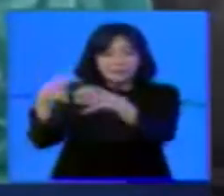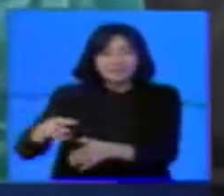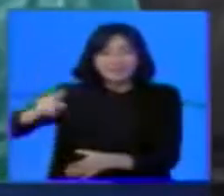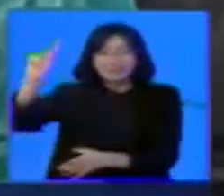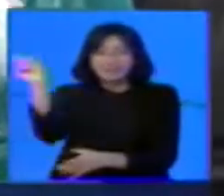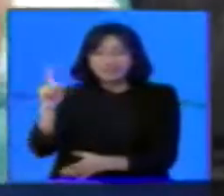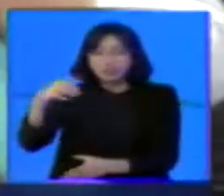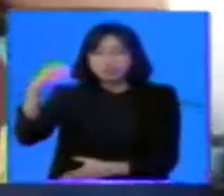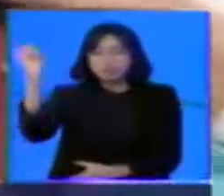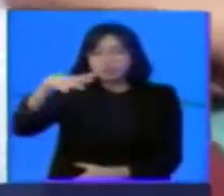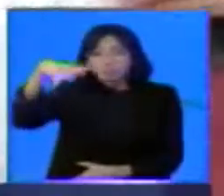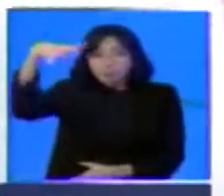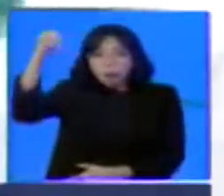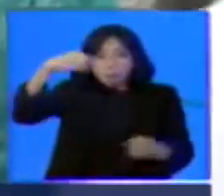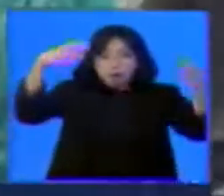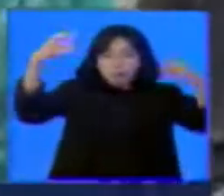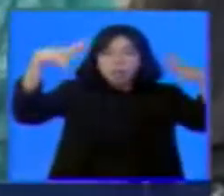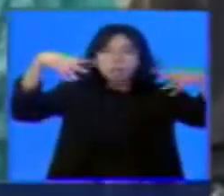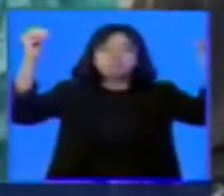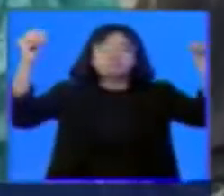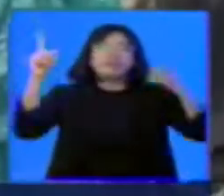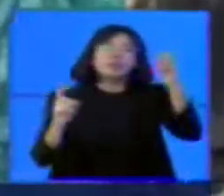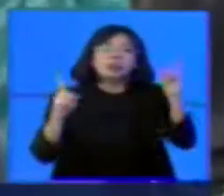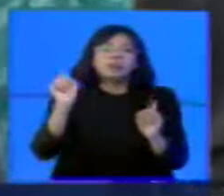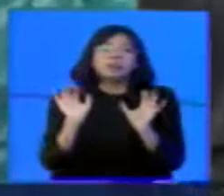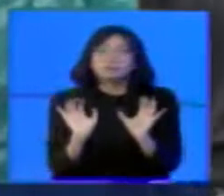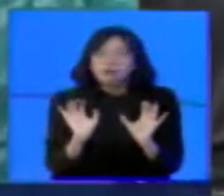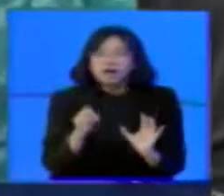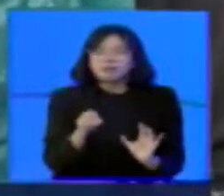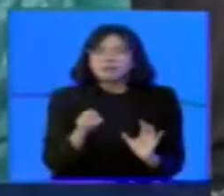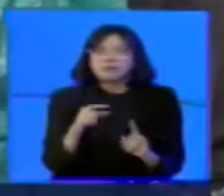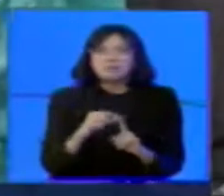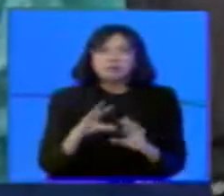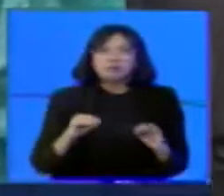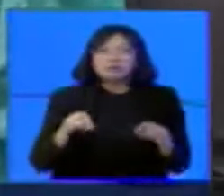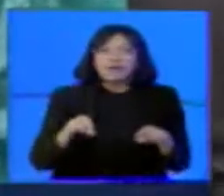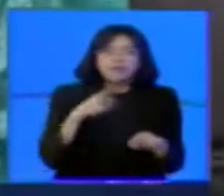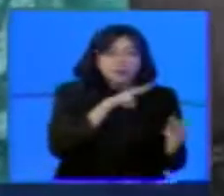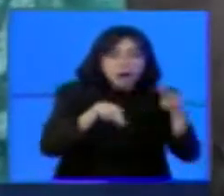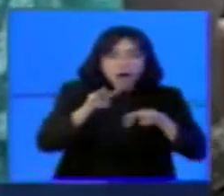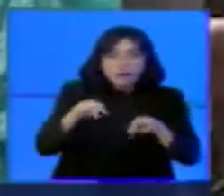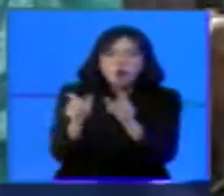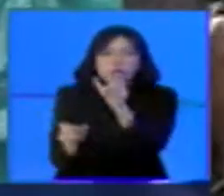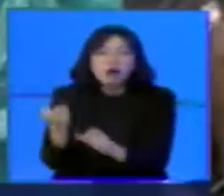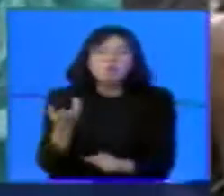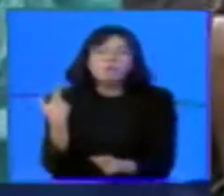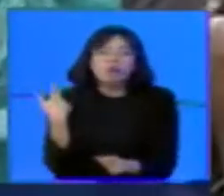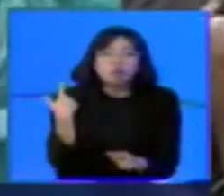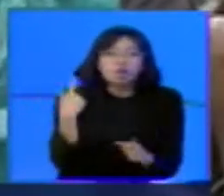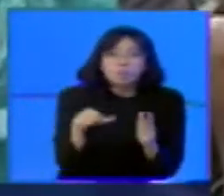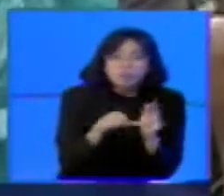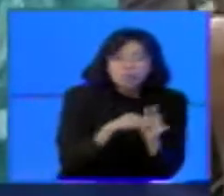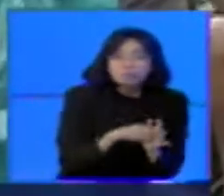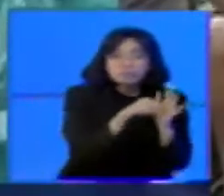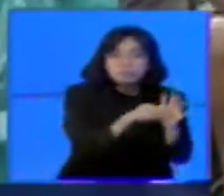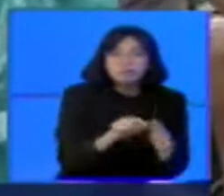juga sudah dipadamkan. Dan dari petugas juga masih terus berupaya untuk mengevakuasi warga. Karena tadi pada kami saat